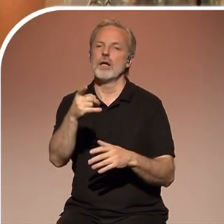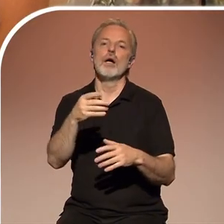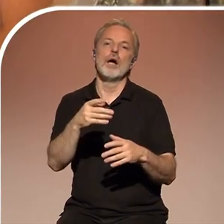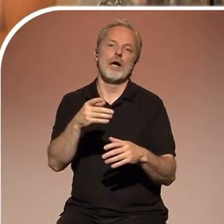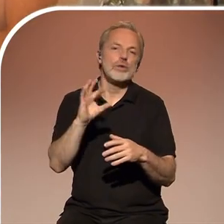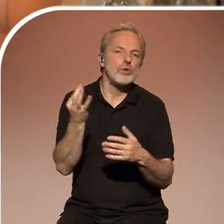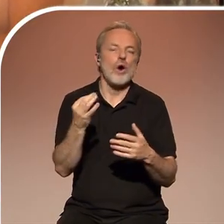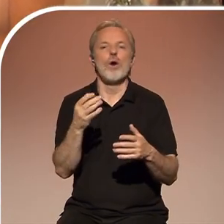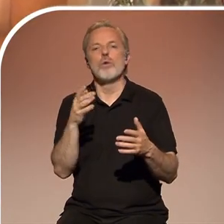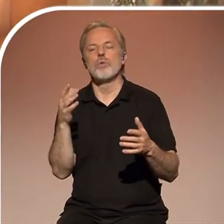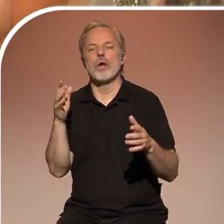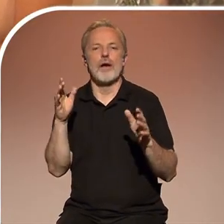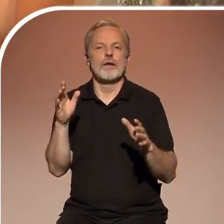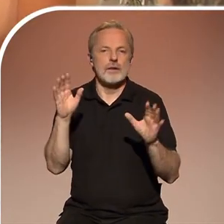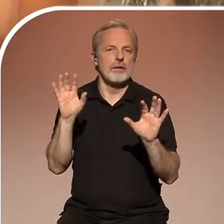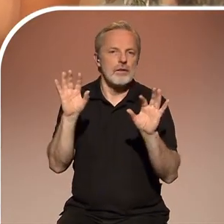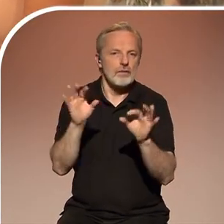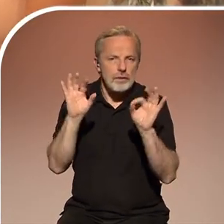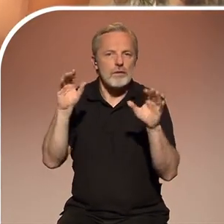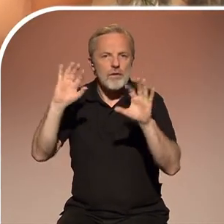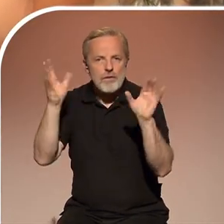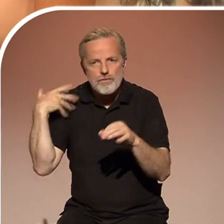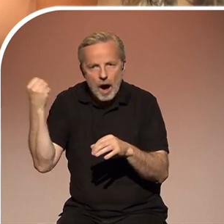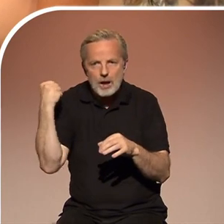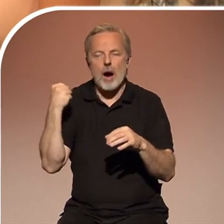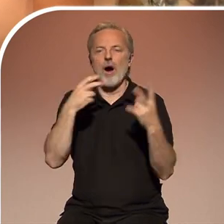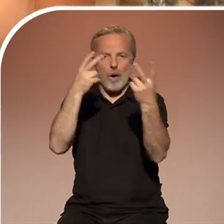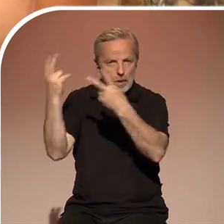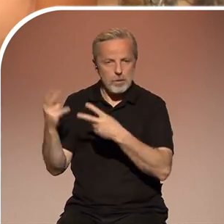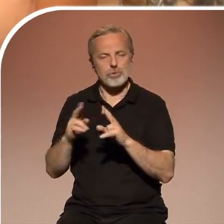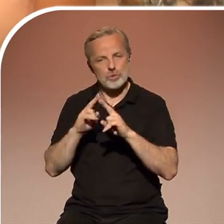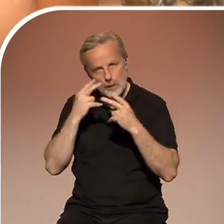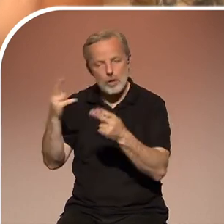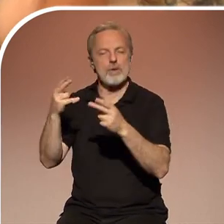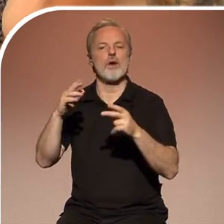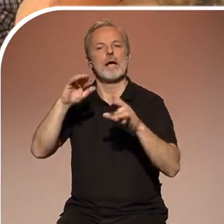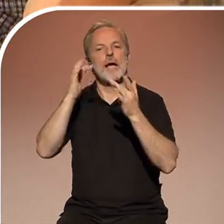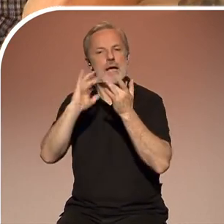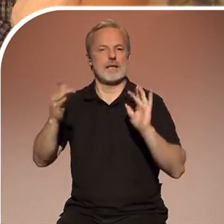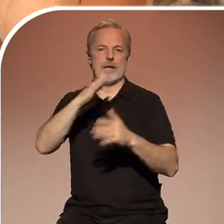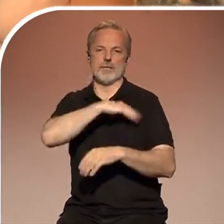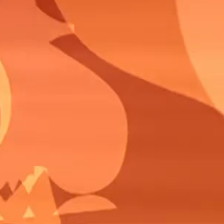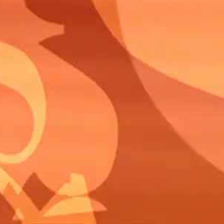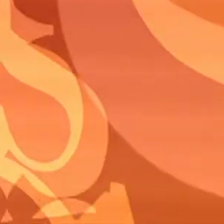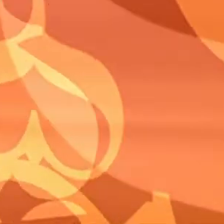našich webových stránkách. Ministerstva zemědělství. Ano. Výborně. Tak děkujeme pěkně, ať se daří všechno. Na shledanou.